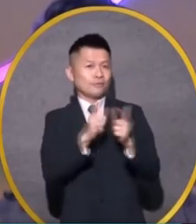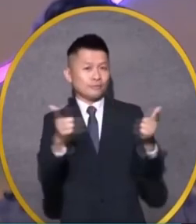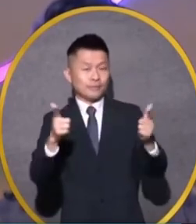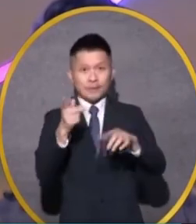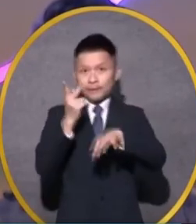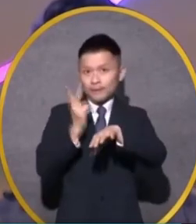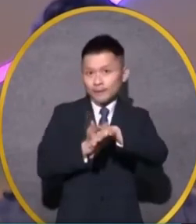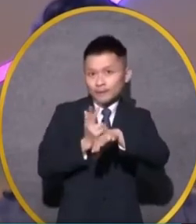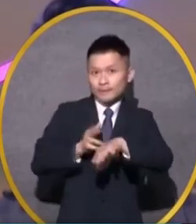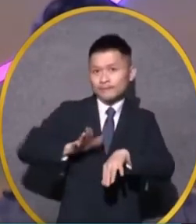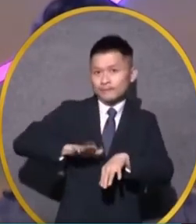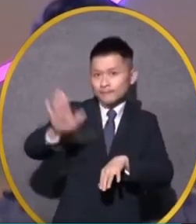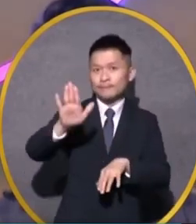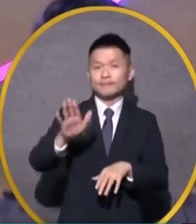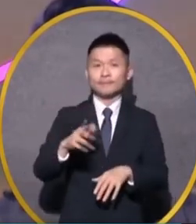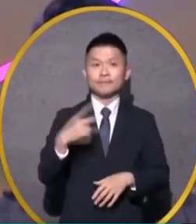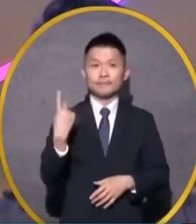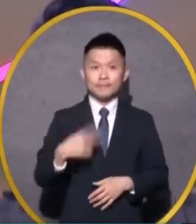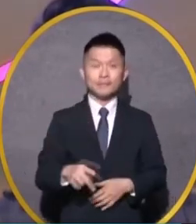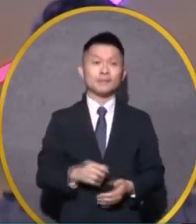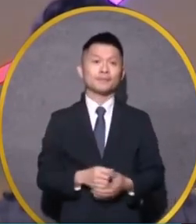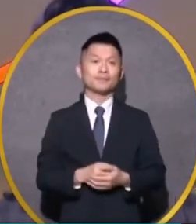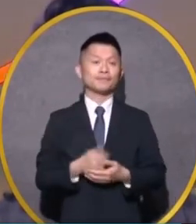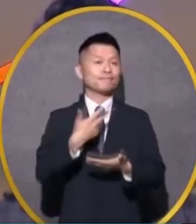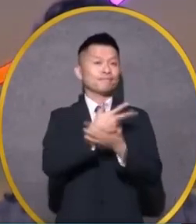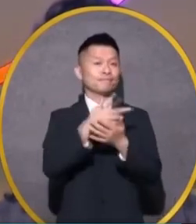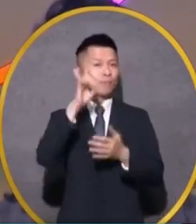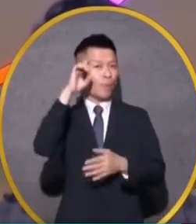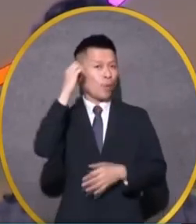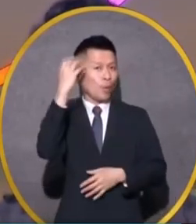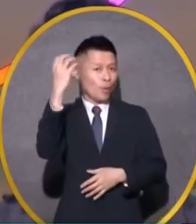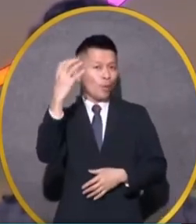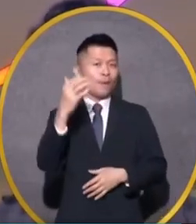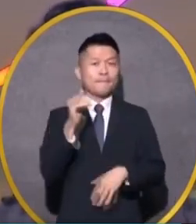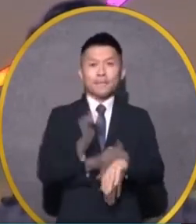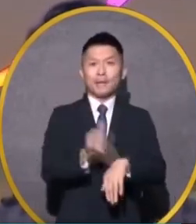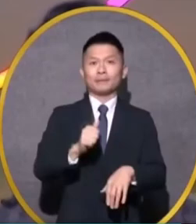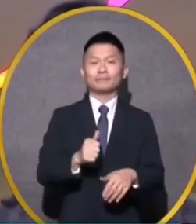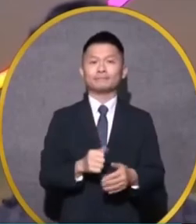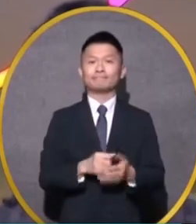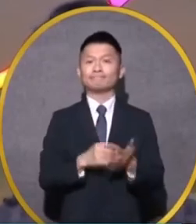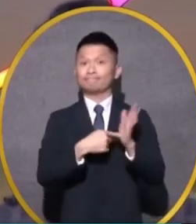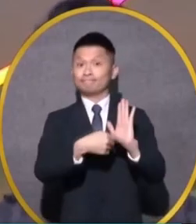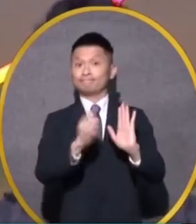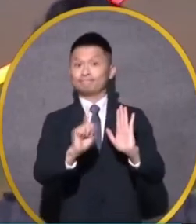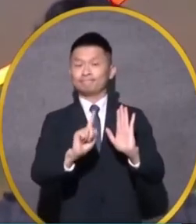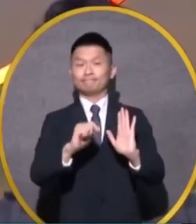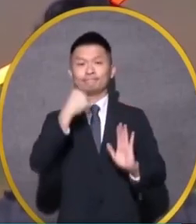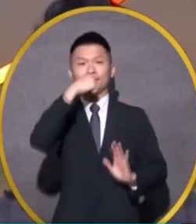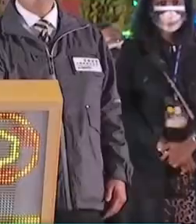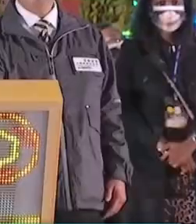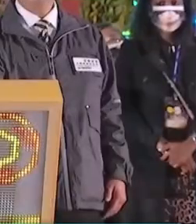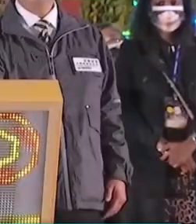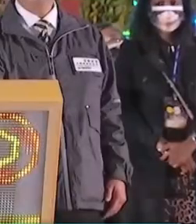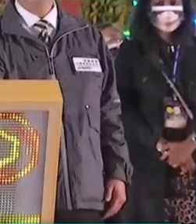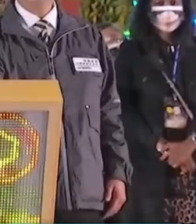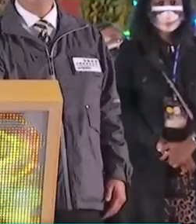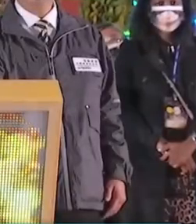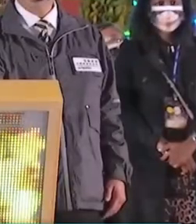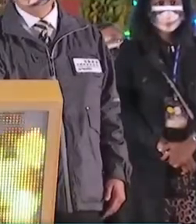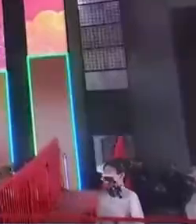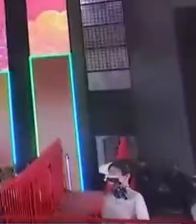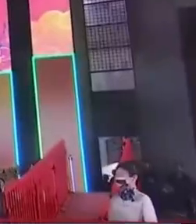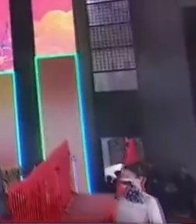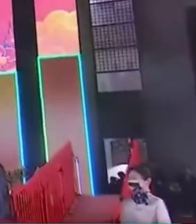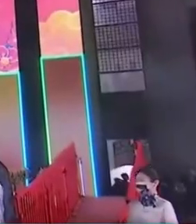有我们很重要的艺术的发展，都在在的显示我们台湾人的光荣。 台湾灯